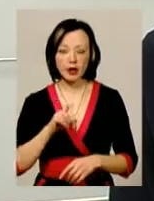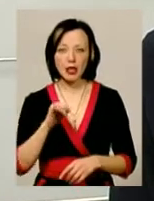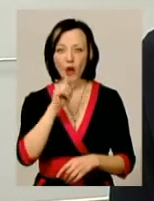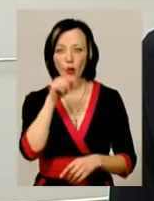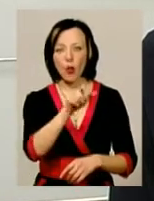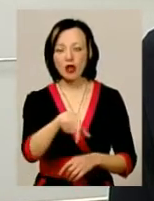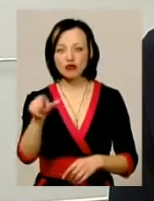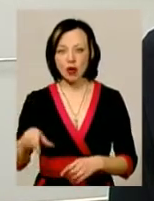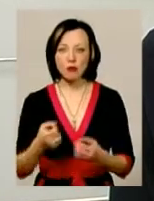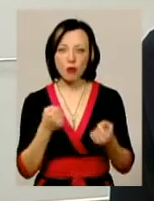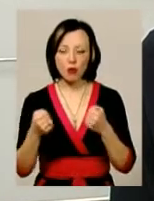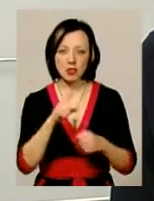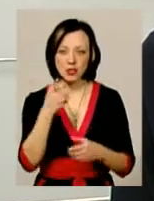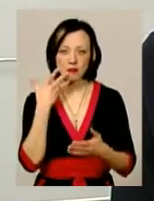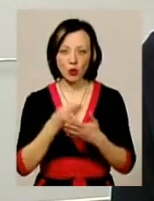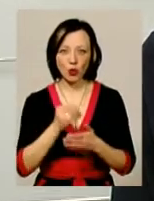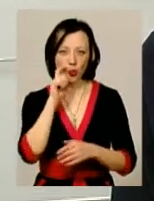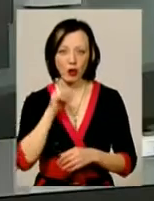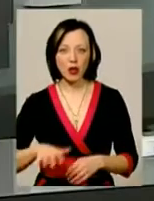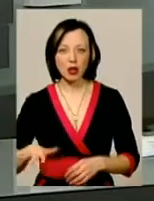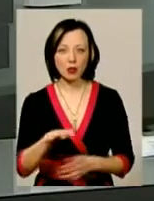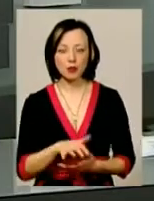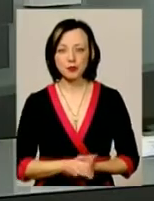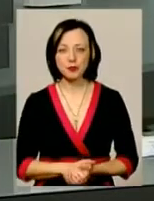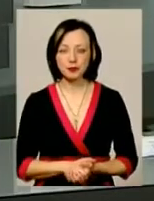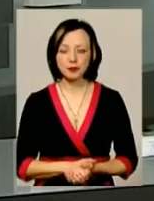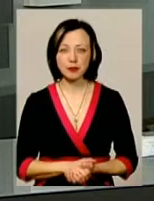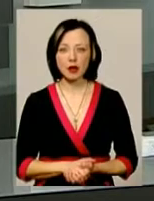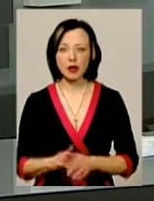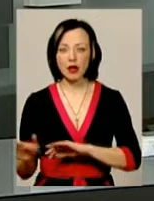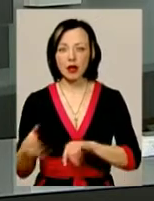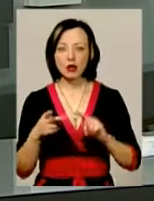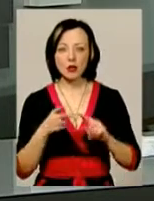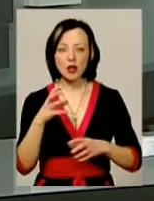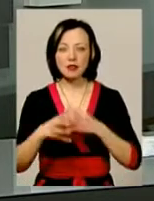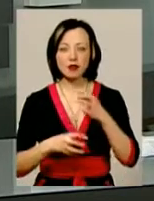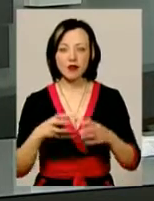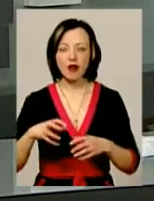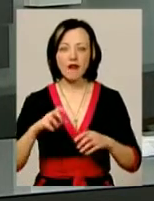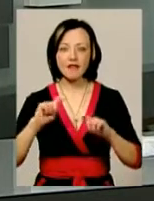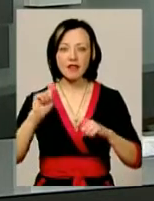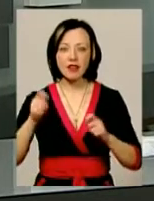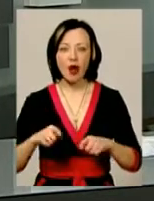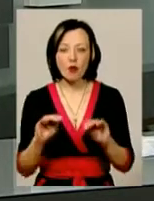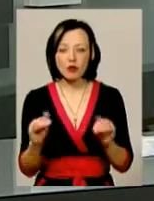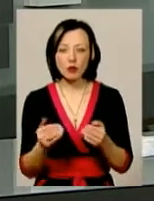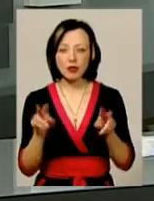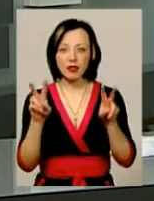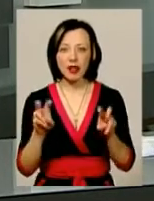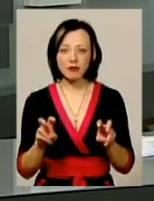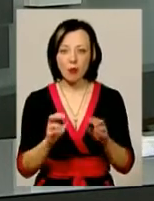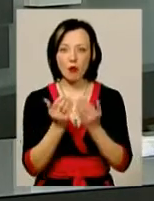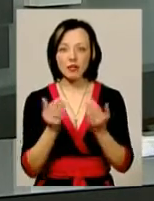луганчани боролися за свою Україну. Друга світова війна у мініатюрі із такою назвою у Музеї історії